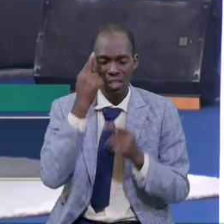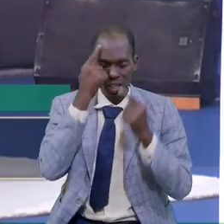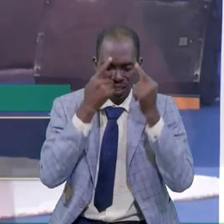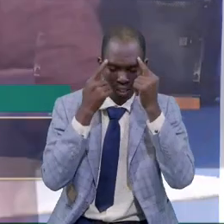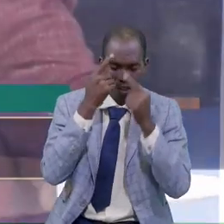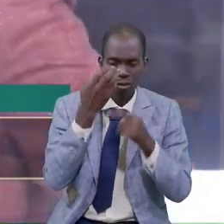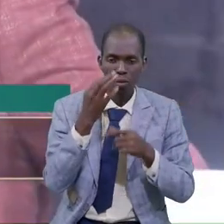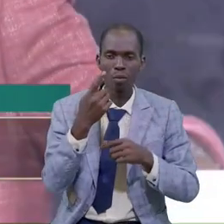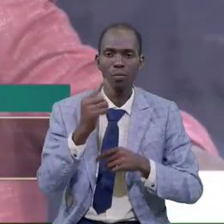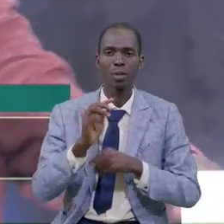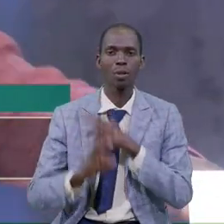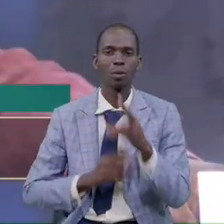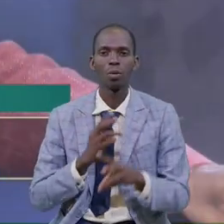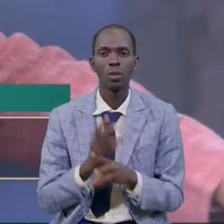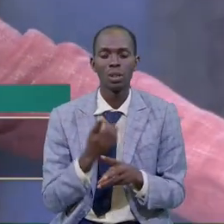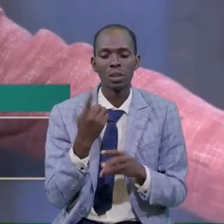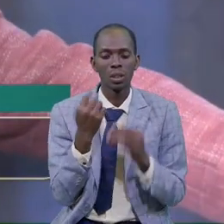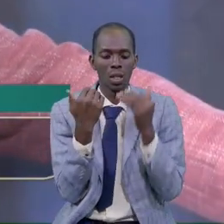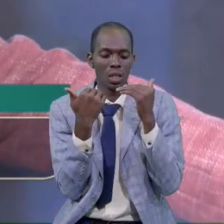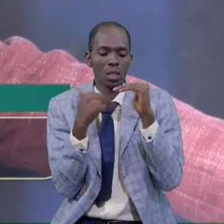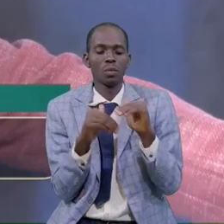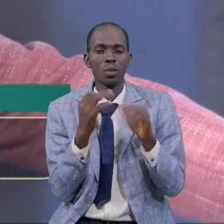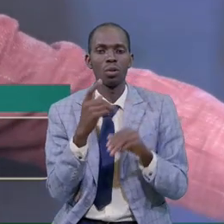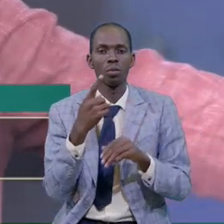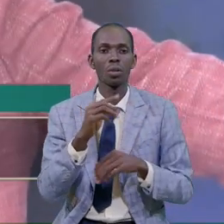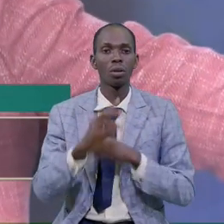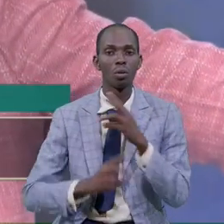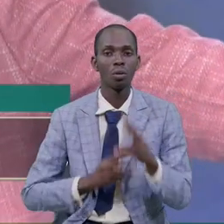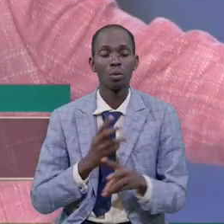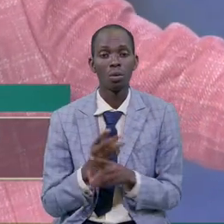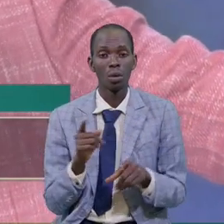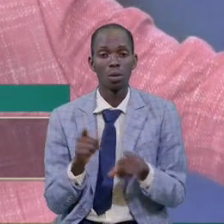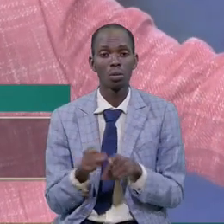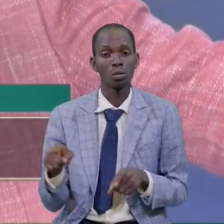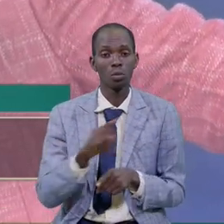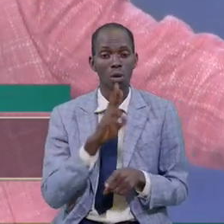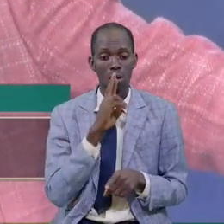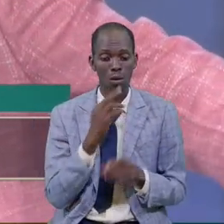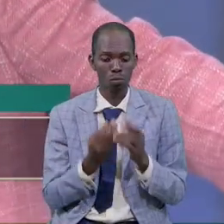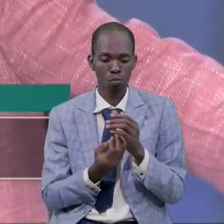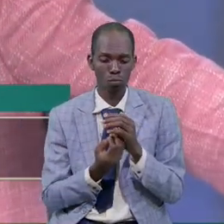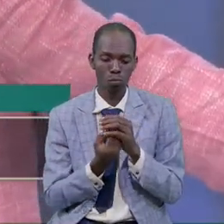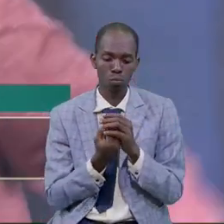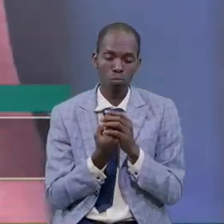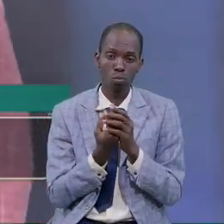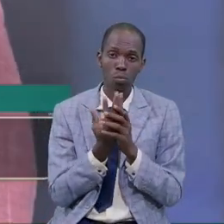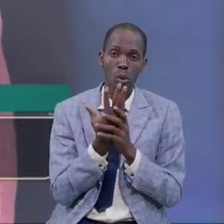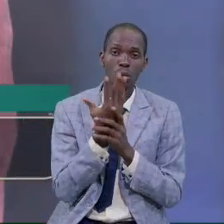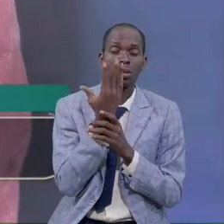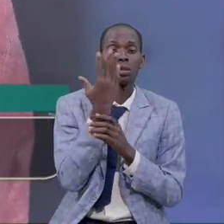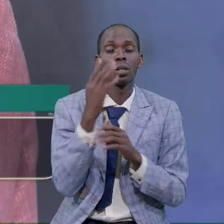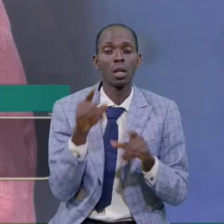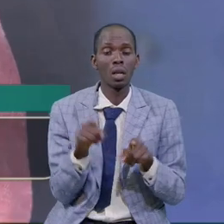Les pensées du monde, les limitations du monde. Quand vous prenez de l'âge, et même les